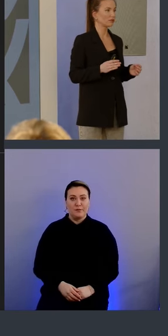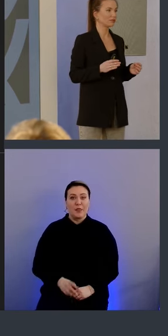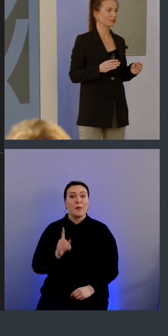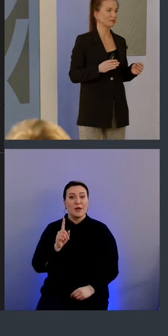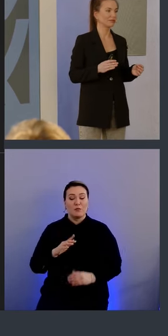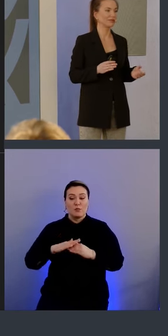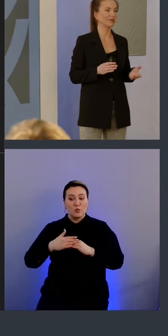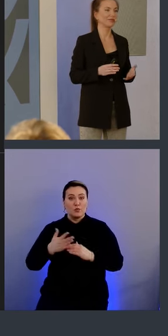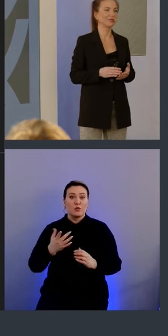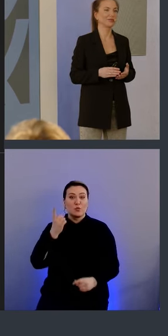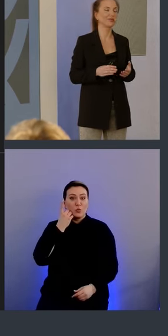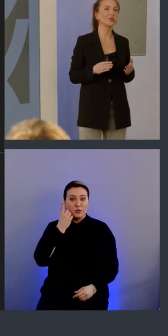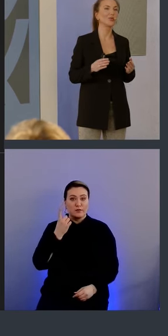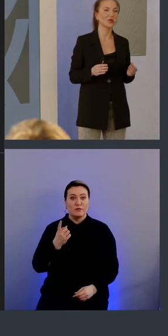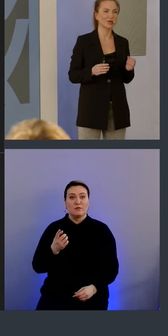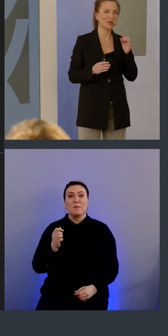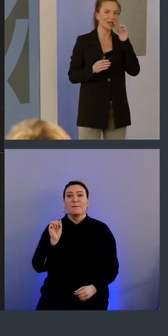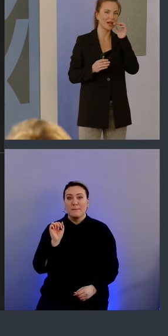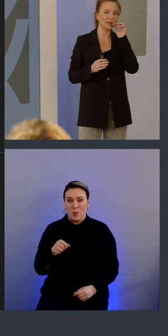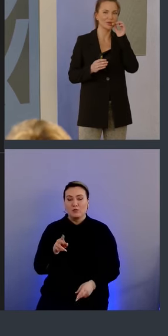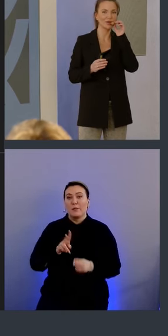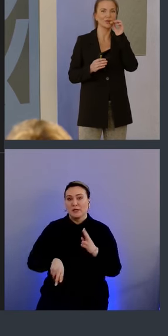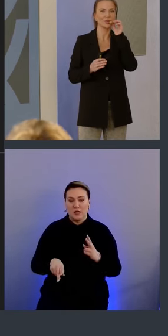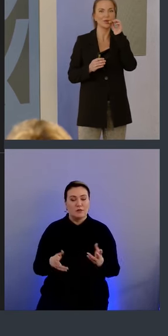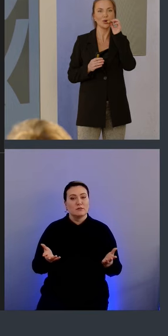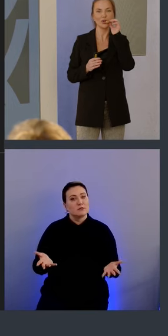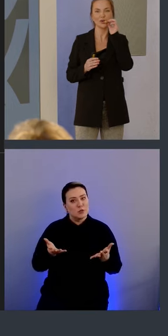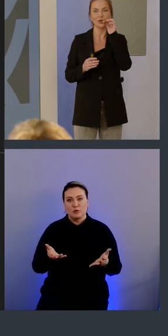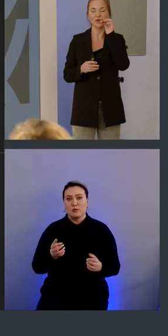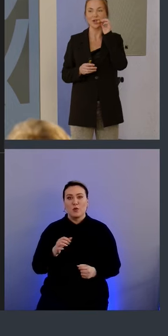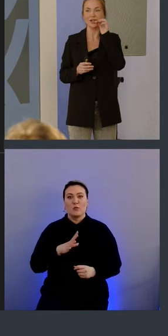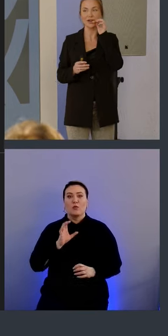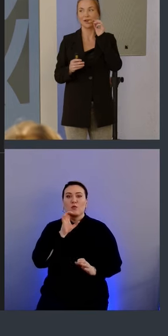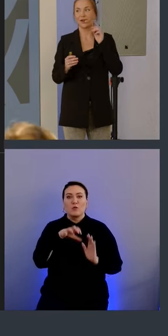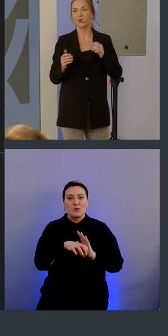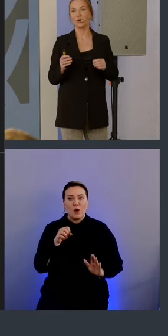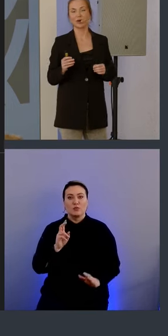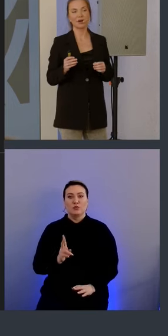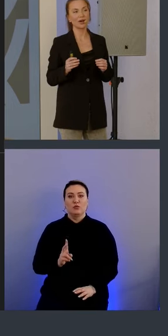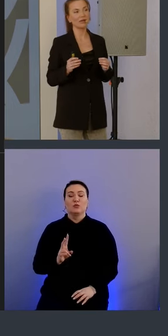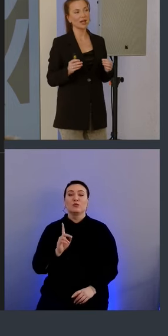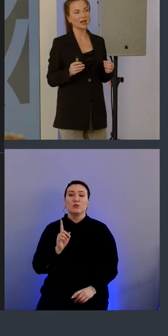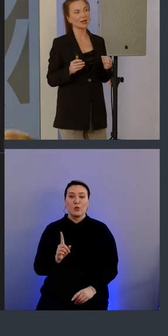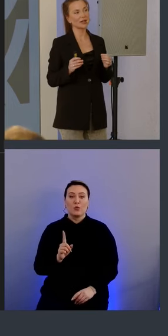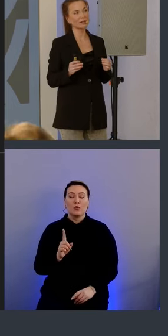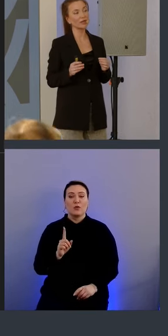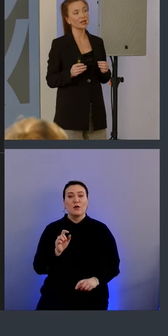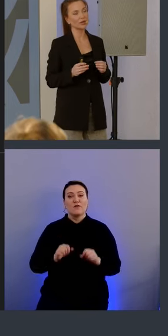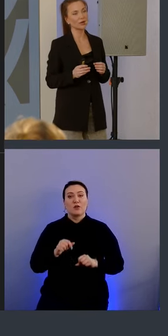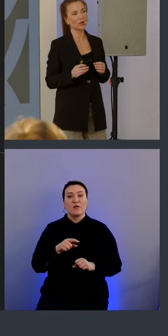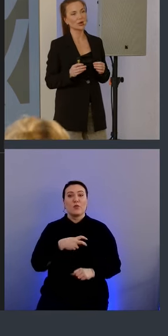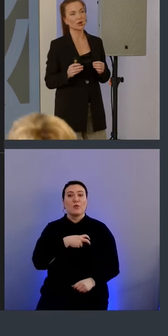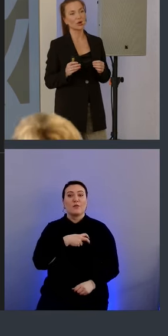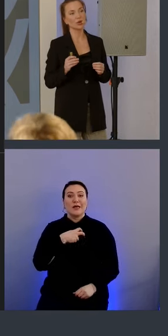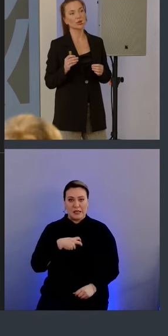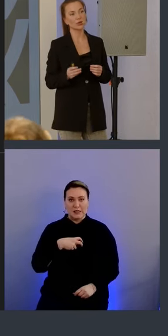устройство, ну, можно потерять, безусловно, его может кто-то украсть. Но вероятность того, риск